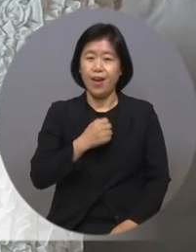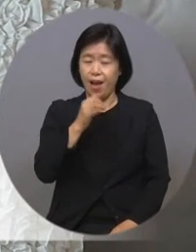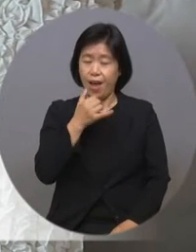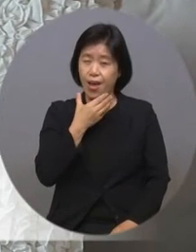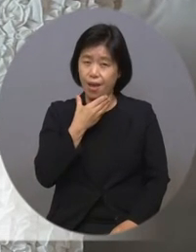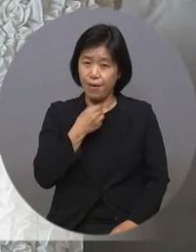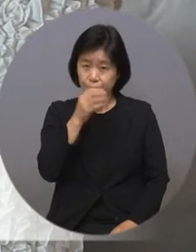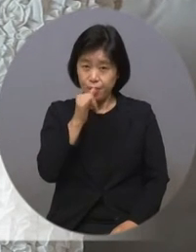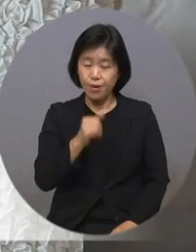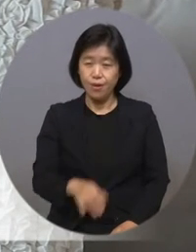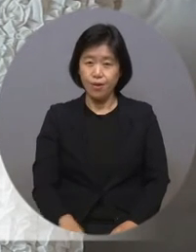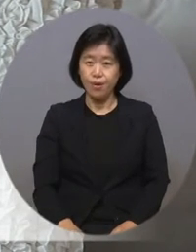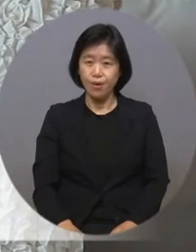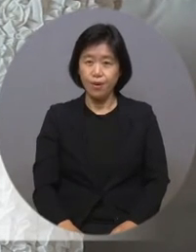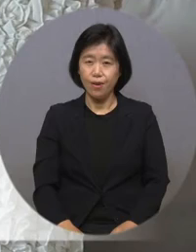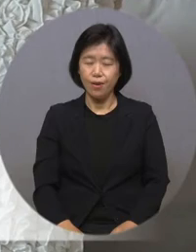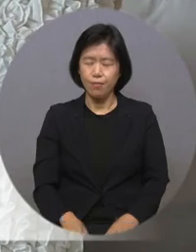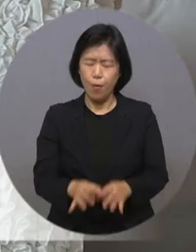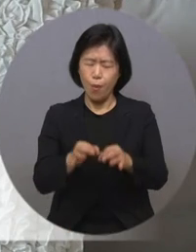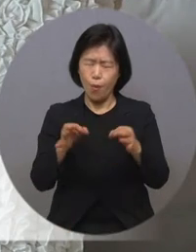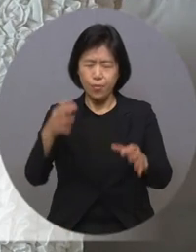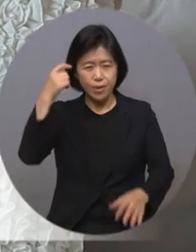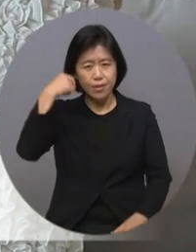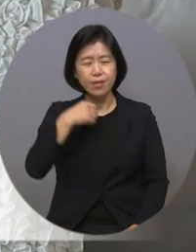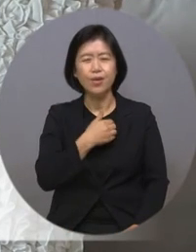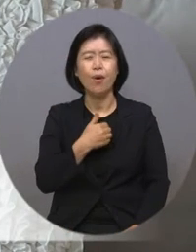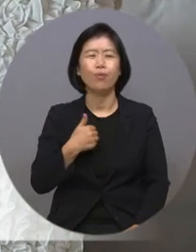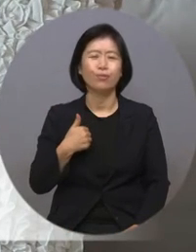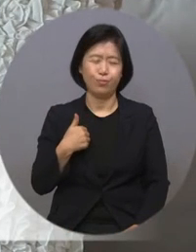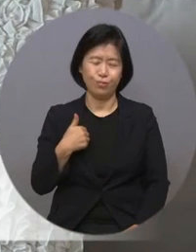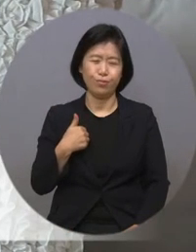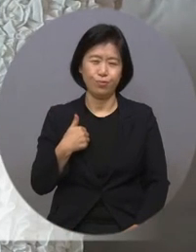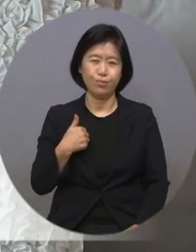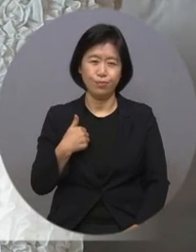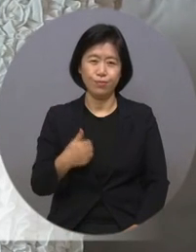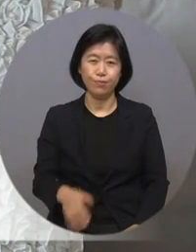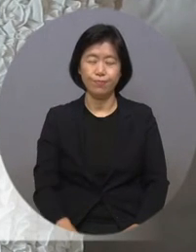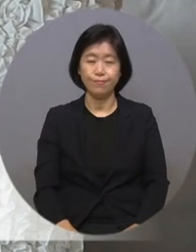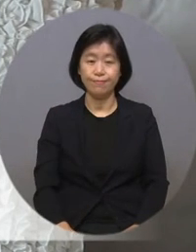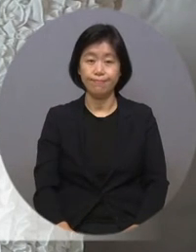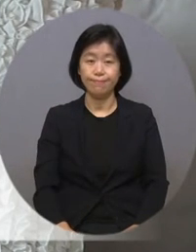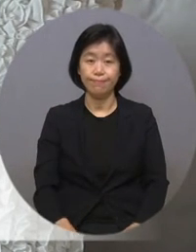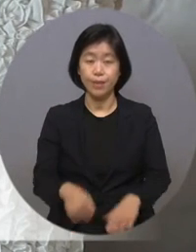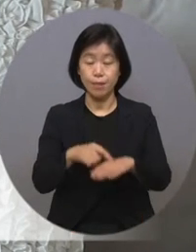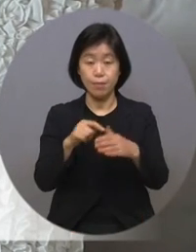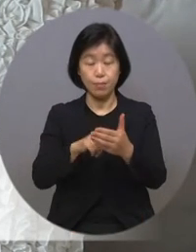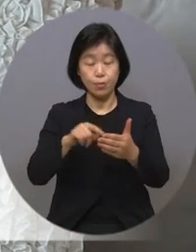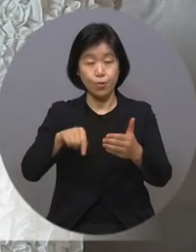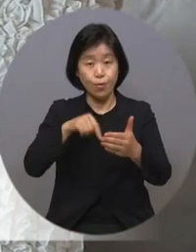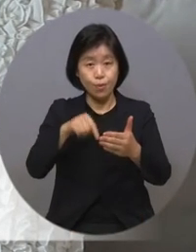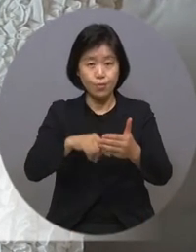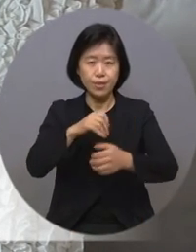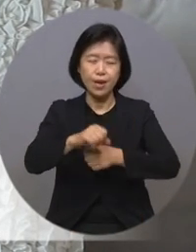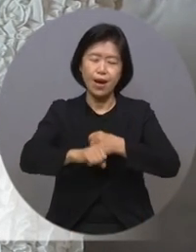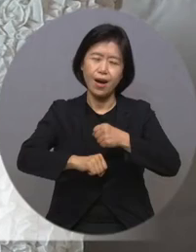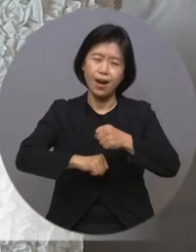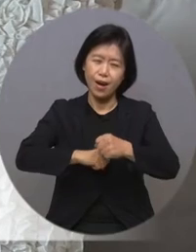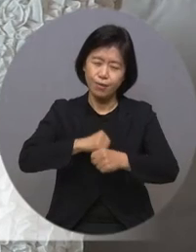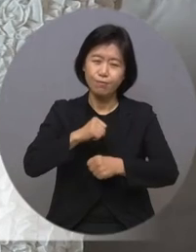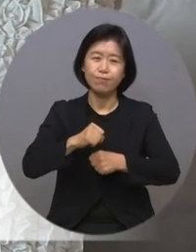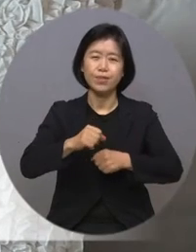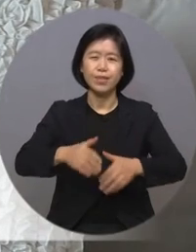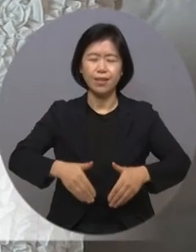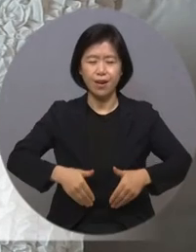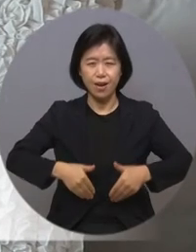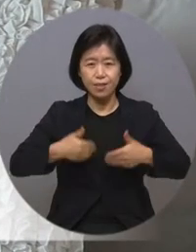행복, 오랜만에 느껴본 그 여유라고 할까요? 마음의 자유로움 이런